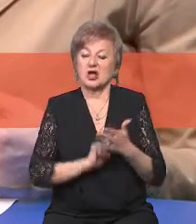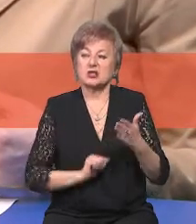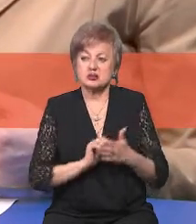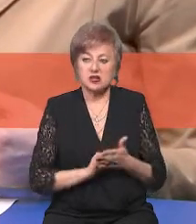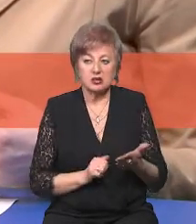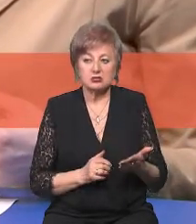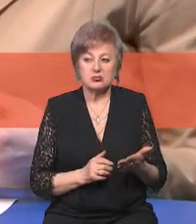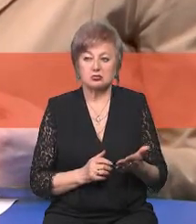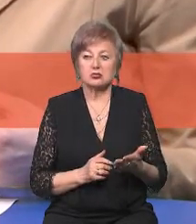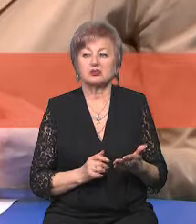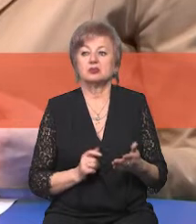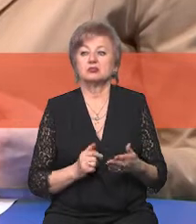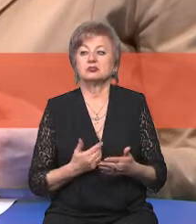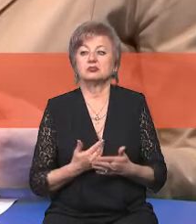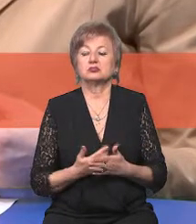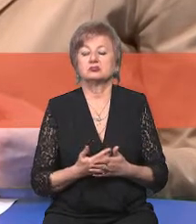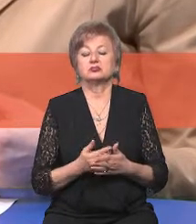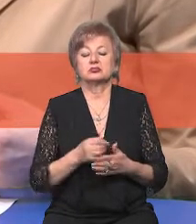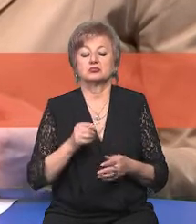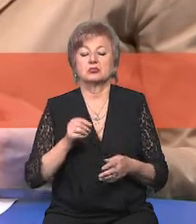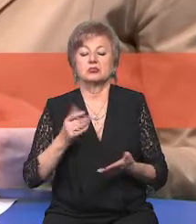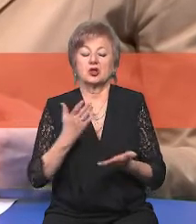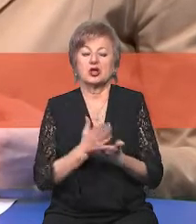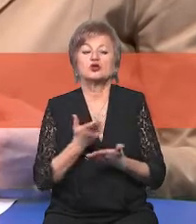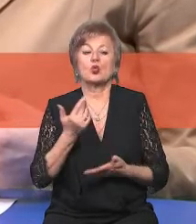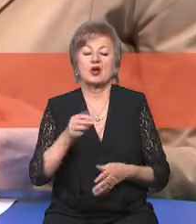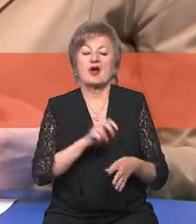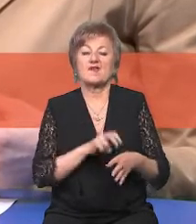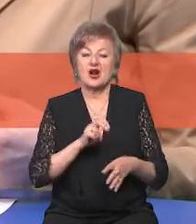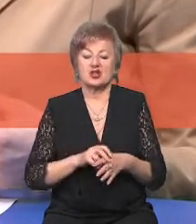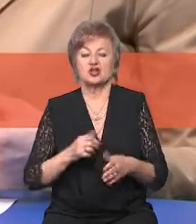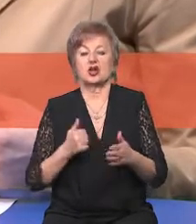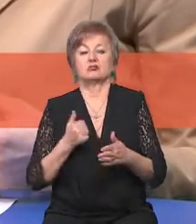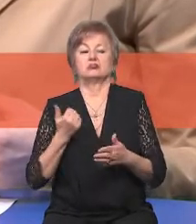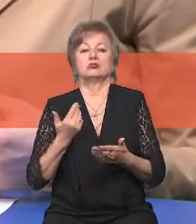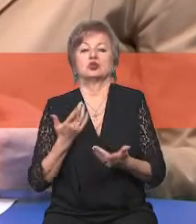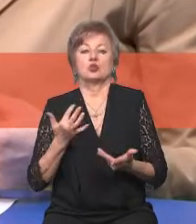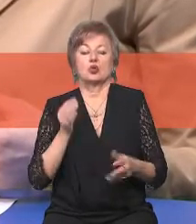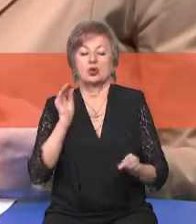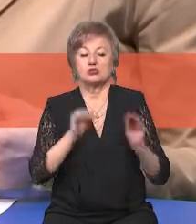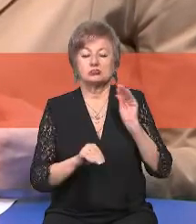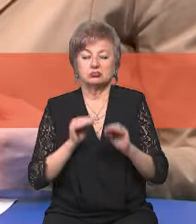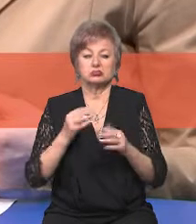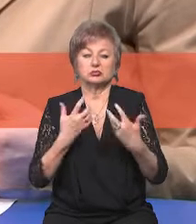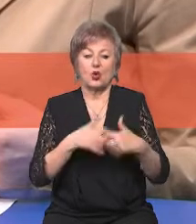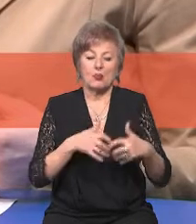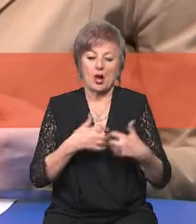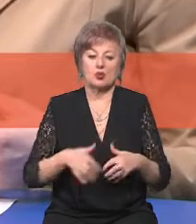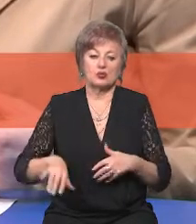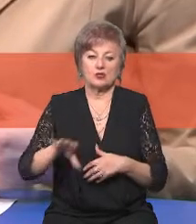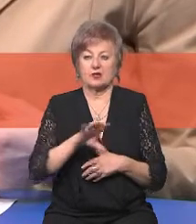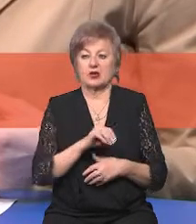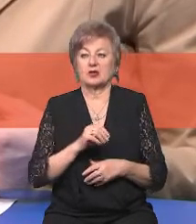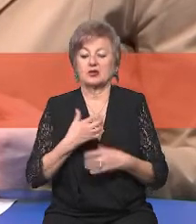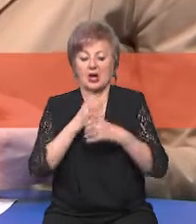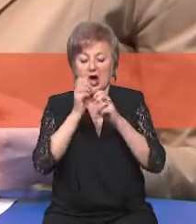певні вимоги до лікарського складу, до обладнання та на можливості надання послуги. Наприклад,